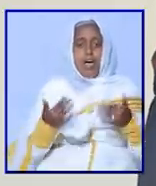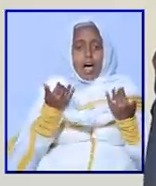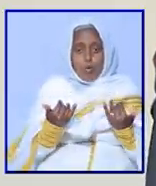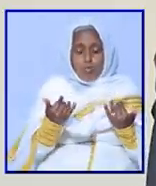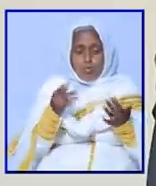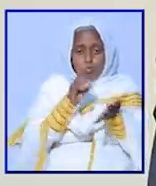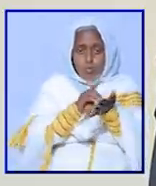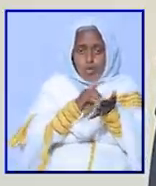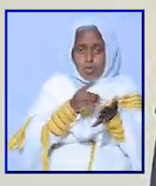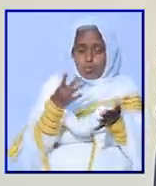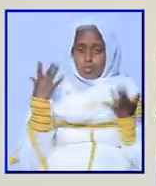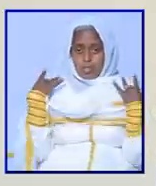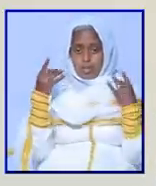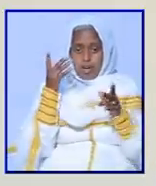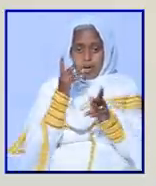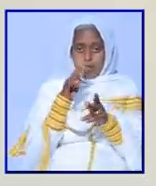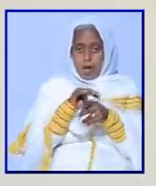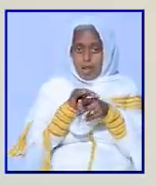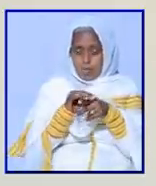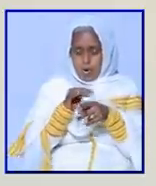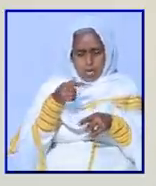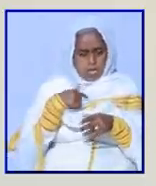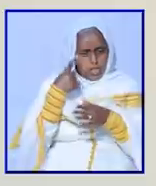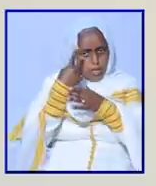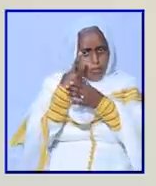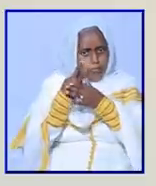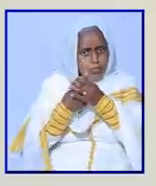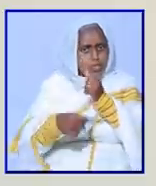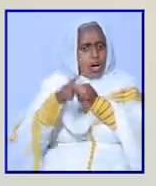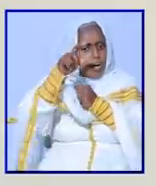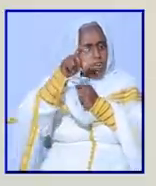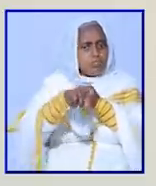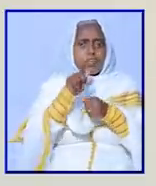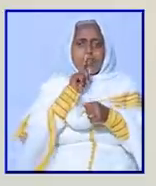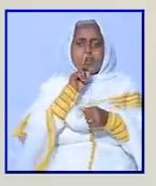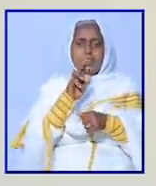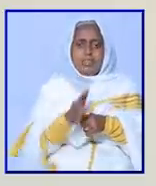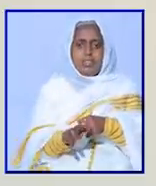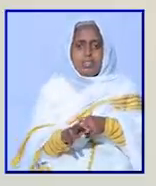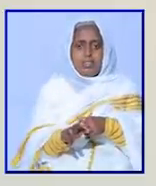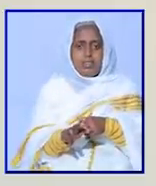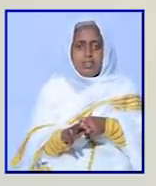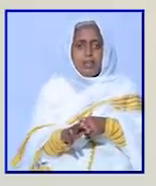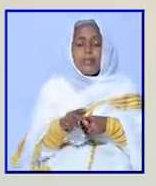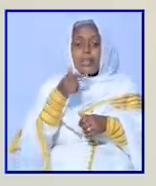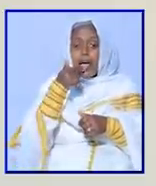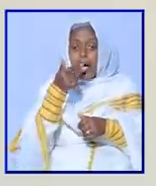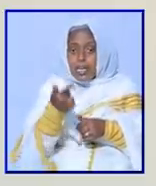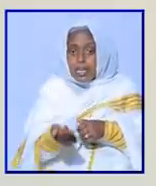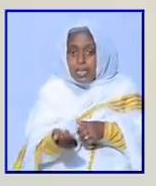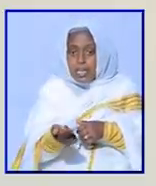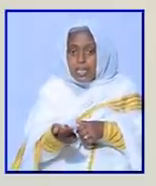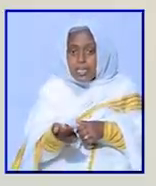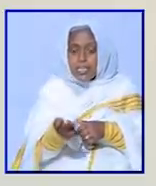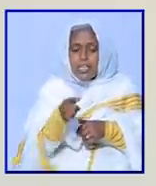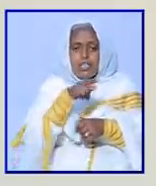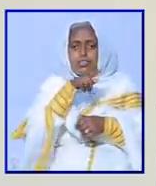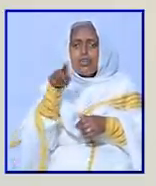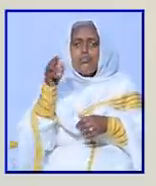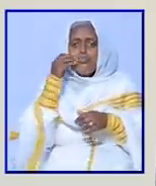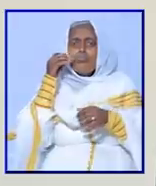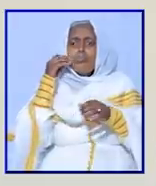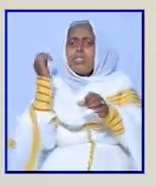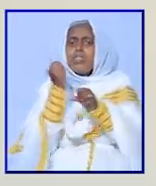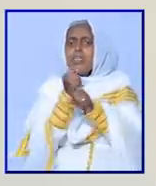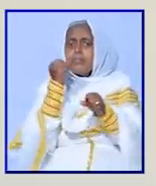እኔ አሁን ዶክተሩ ይሄ ጤና ባለሙያው እኔ ብቻ አስፈልጊ ነኝ ካለ